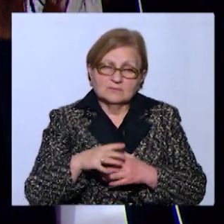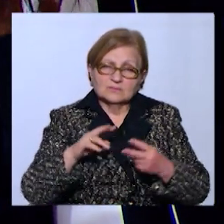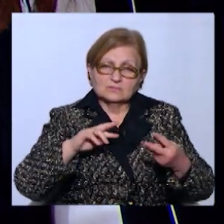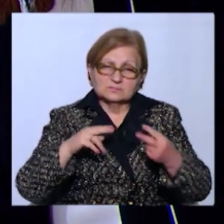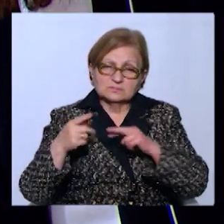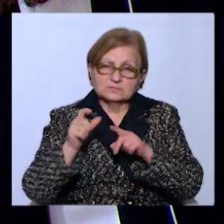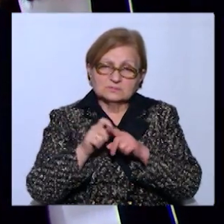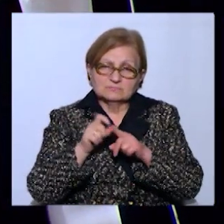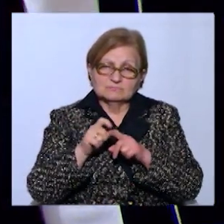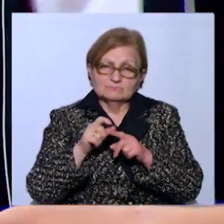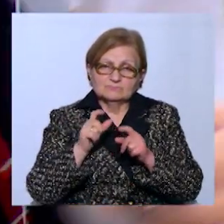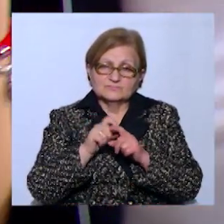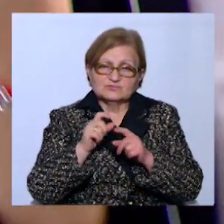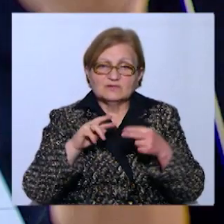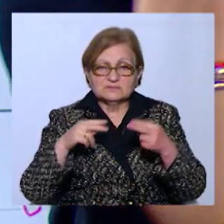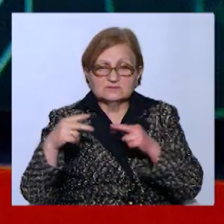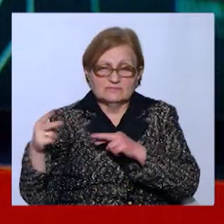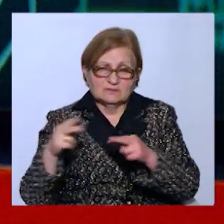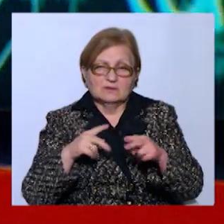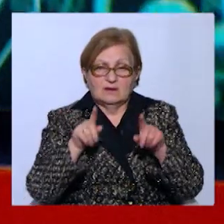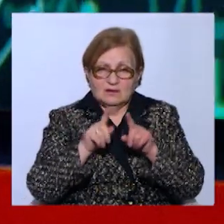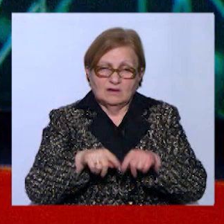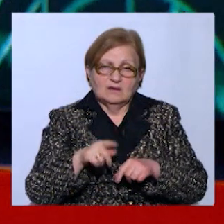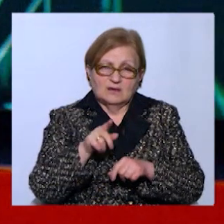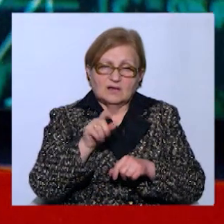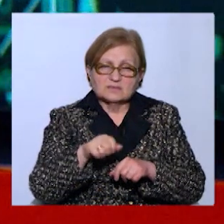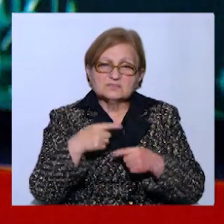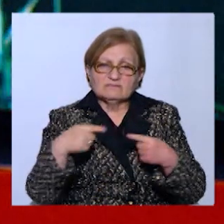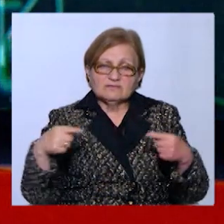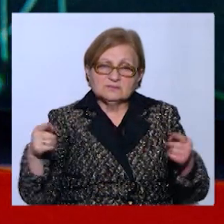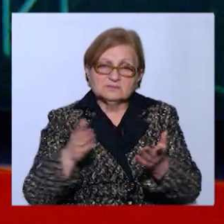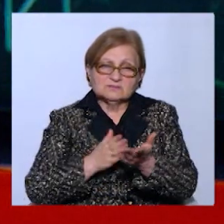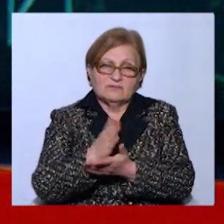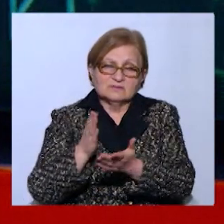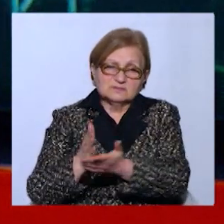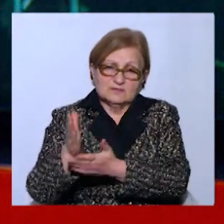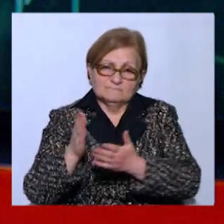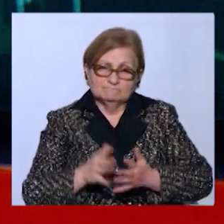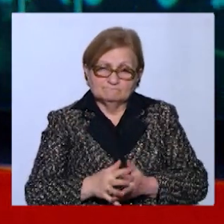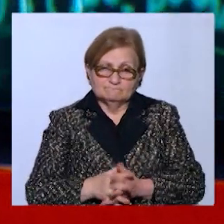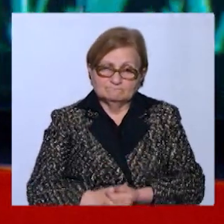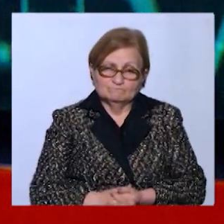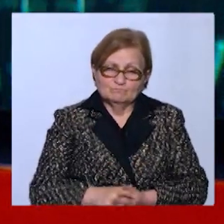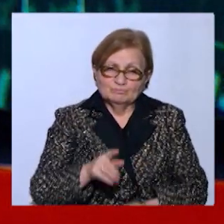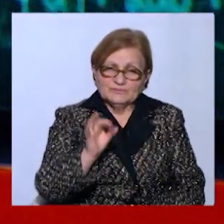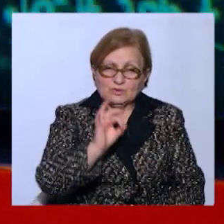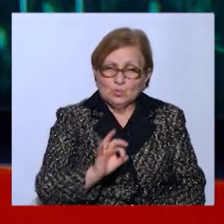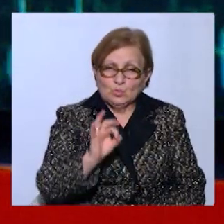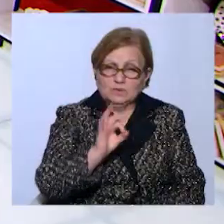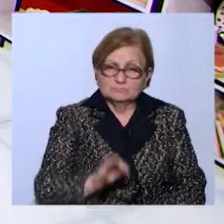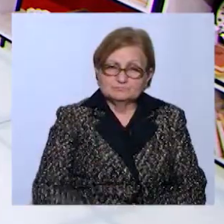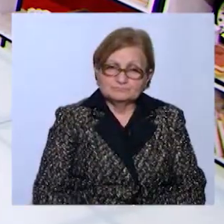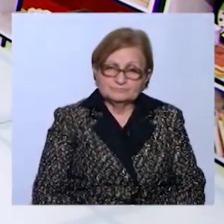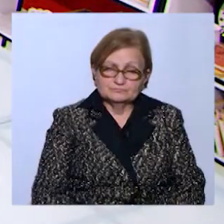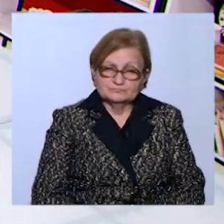პერეფრაზირება. ანუ ერთი და იგივე სხვადასხვანაირად შეგიძლიათ პერეფრაზირება გააკეთოთ. აი მათემატიკაში დაახლოებით ეს არის 0-0.